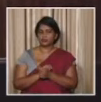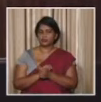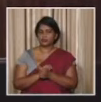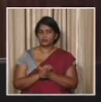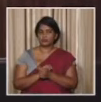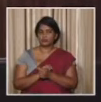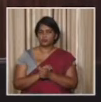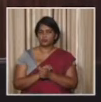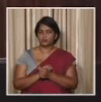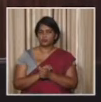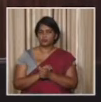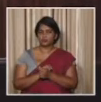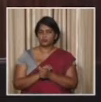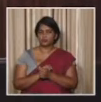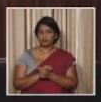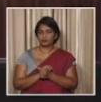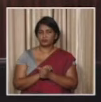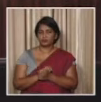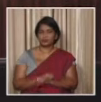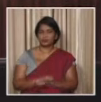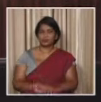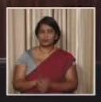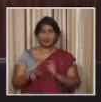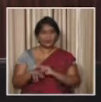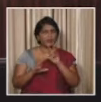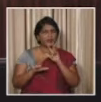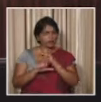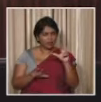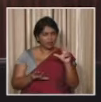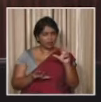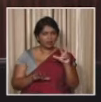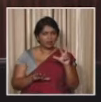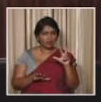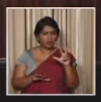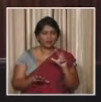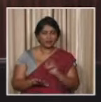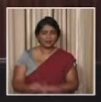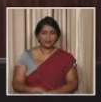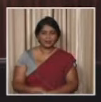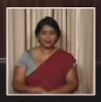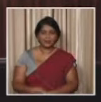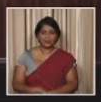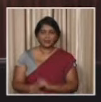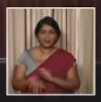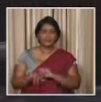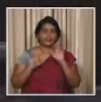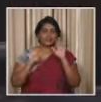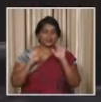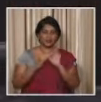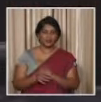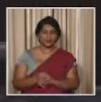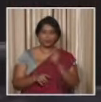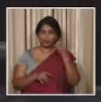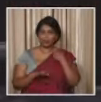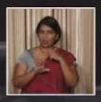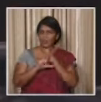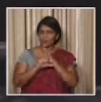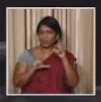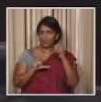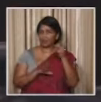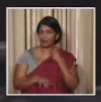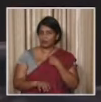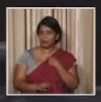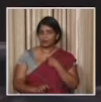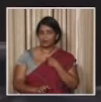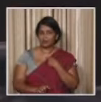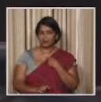2 කාලයක් තියෙනවා. විනාඩි 18ක් කියලා නේද පටන් ගන්නේ? විනාඩි 9යි විනාඩි 2ක් කාලයක් තියෙනවා. ඔබතුමා විනාඩි 18ක් කියපු නිසා මම